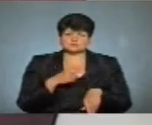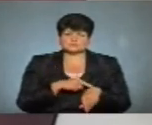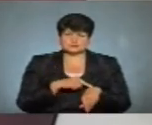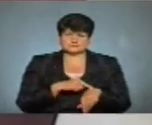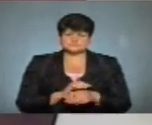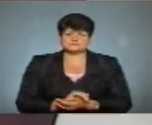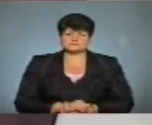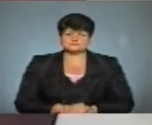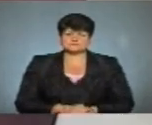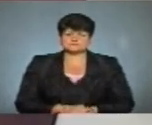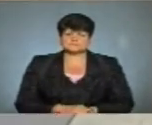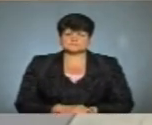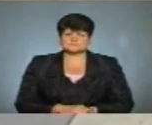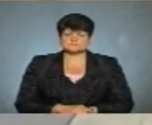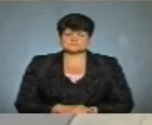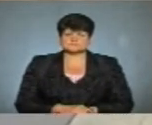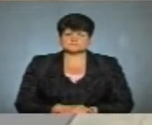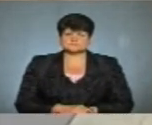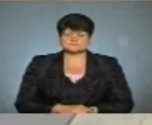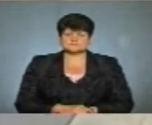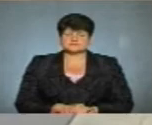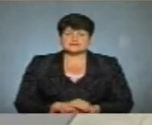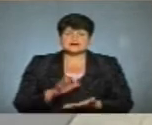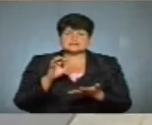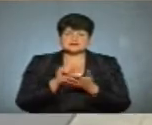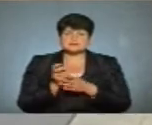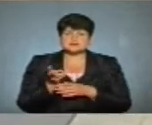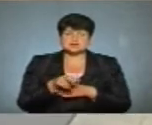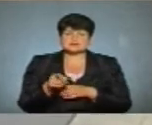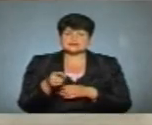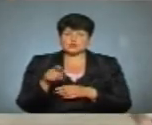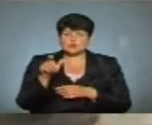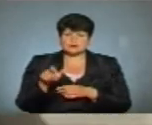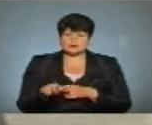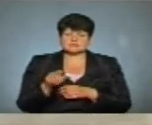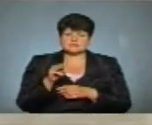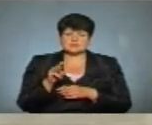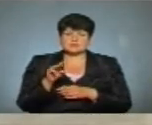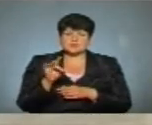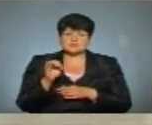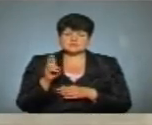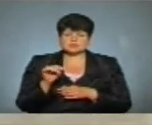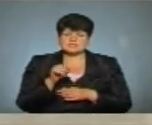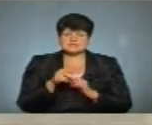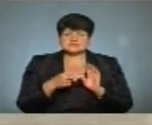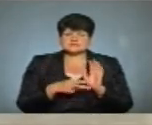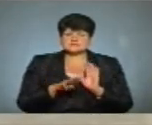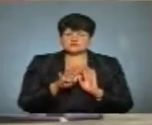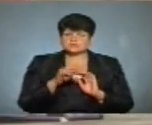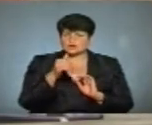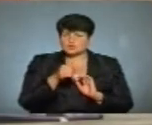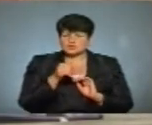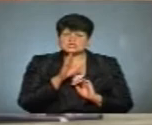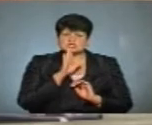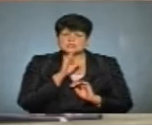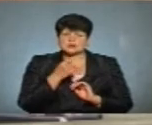Світлана Лазорик бачила. На заняття прийшла тернополянка Тетяна Проценко. Їй 74 роки.